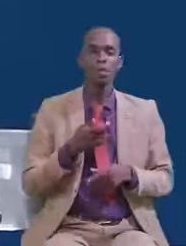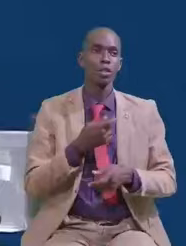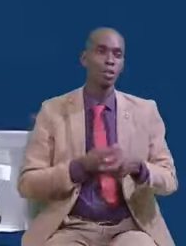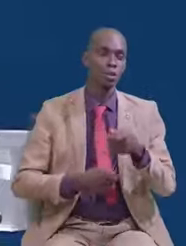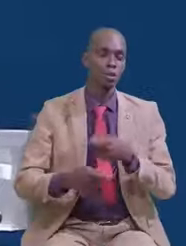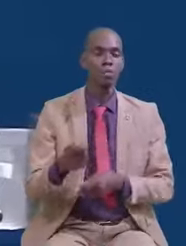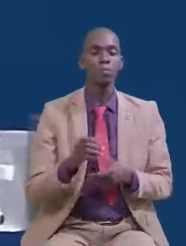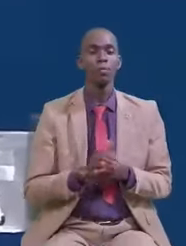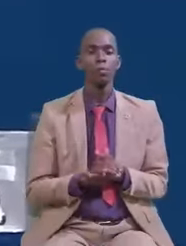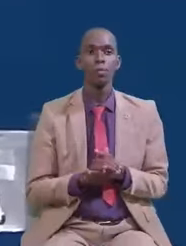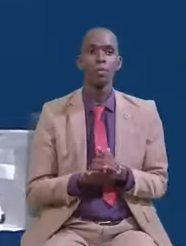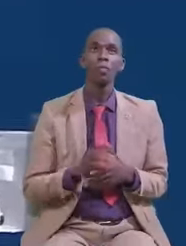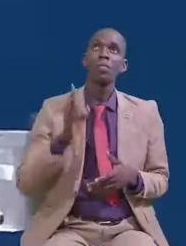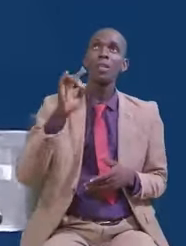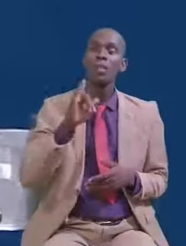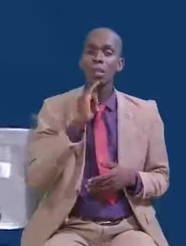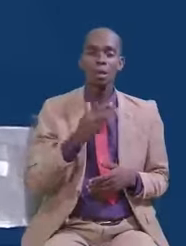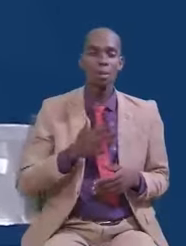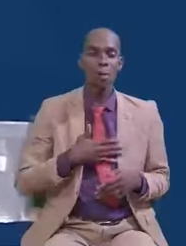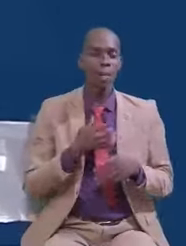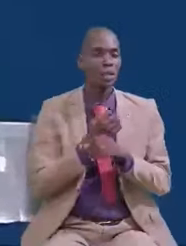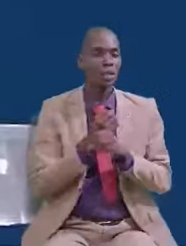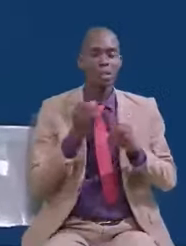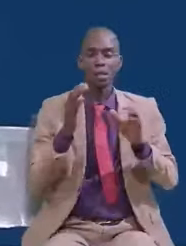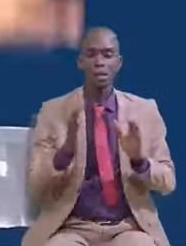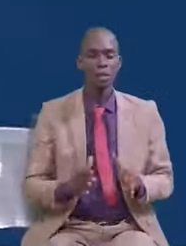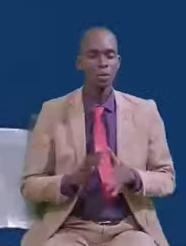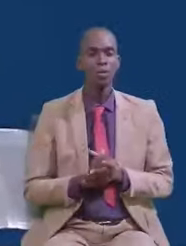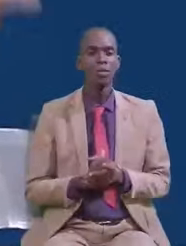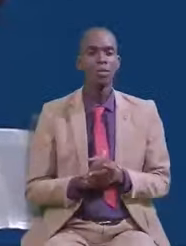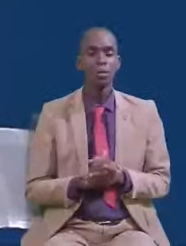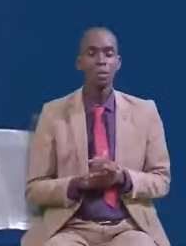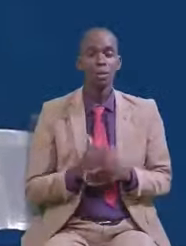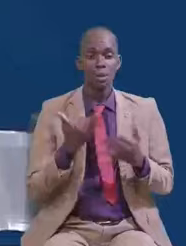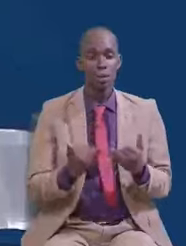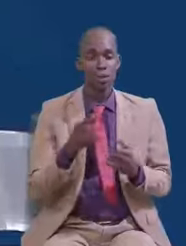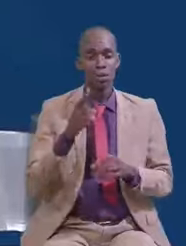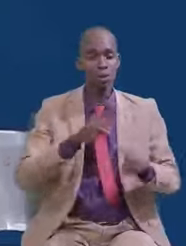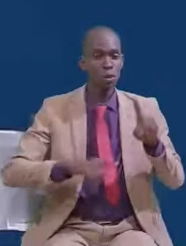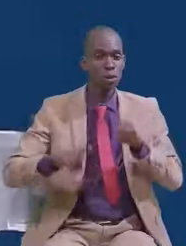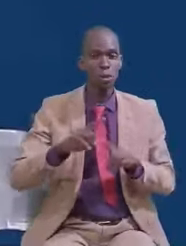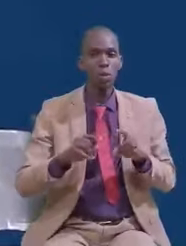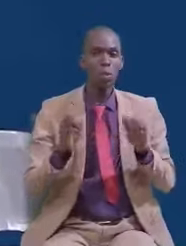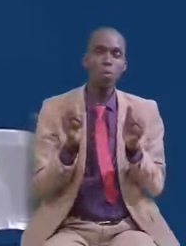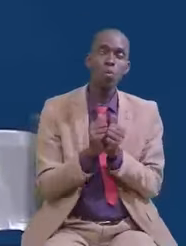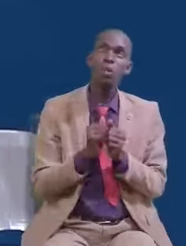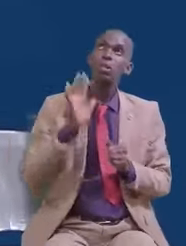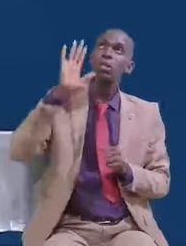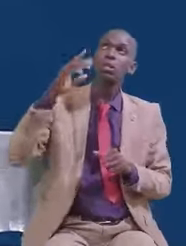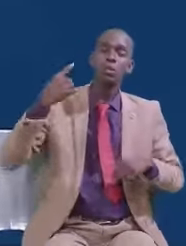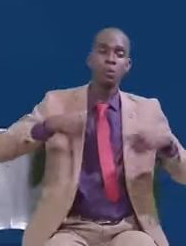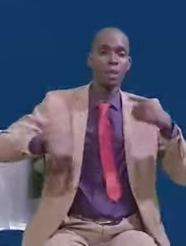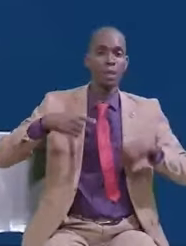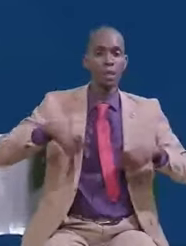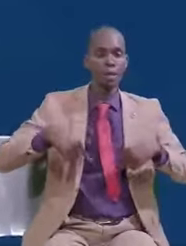Il est mon sauveur. Et vous dites, c'est avec ses meurtrissures